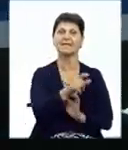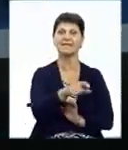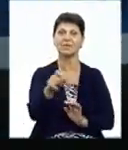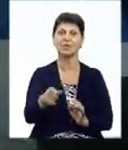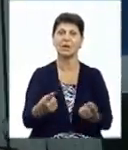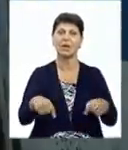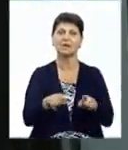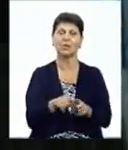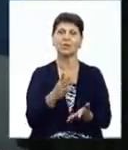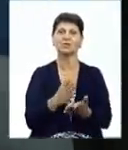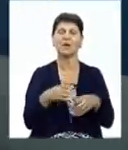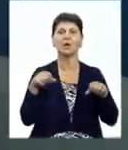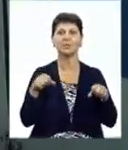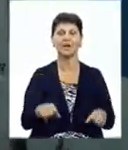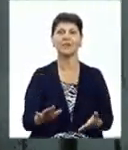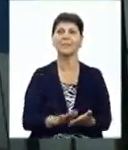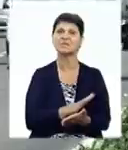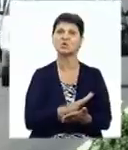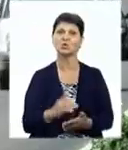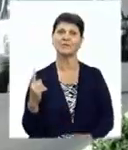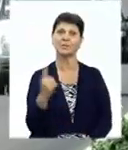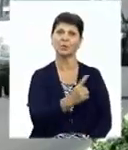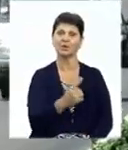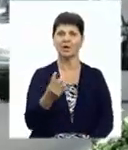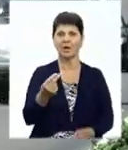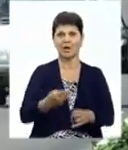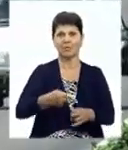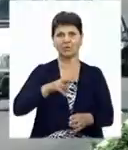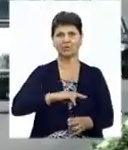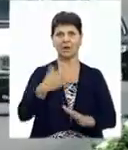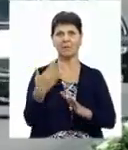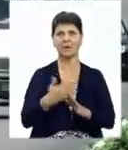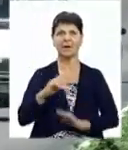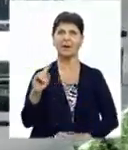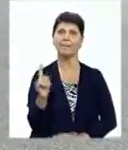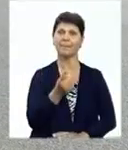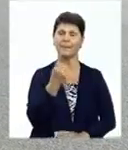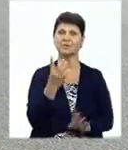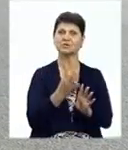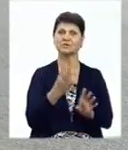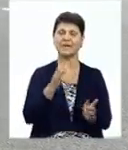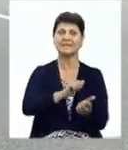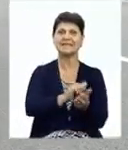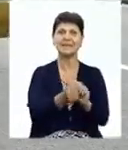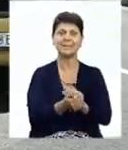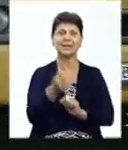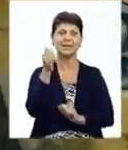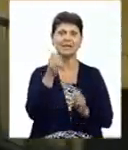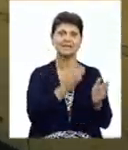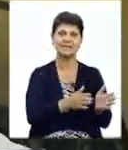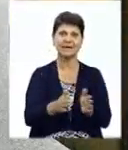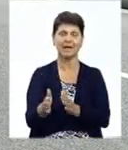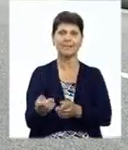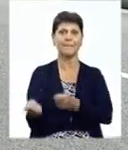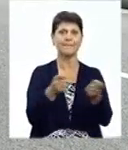також мають право на безкоштовний проїзд. Монетизація пільг в першу чергу вводиться для заміни старої схеми перевезення, аби зробити її